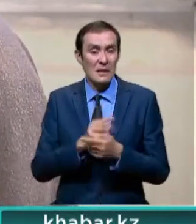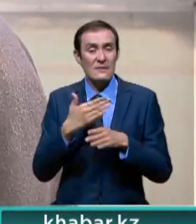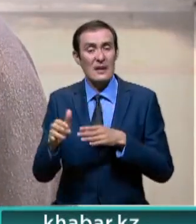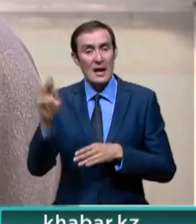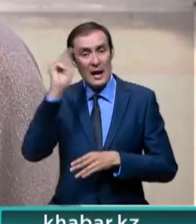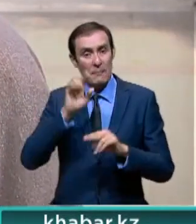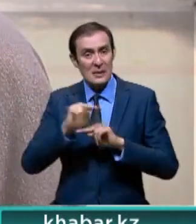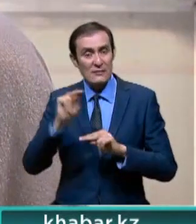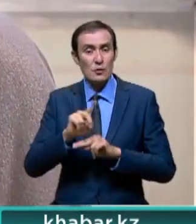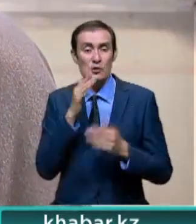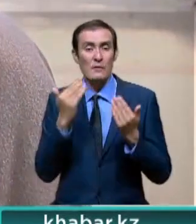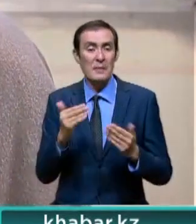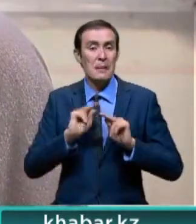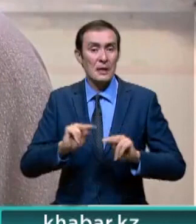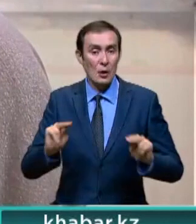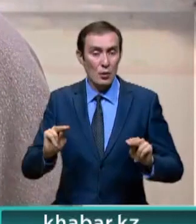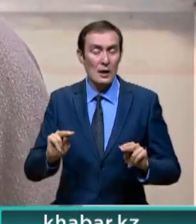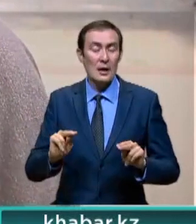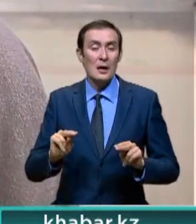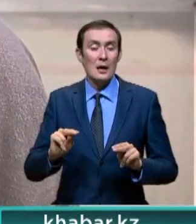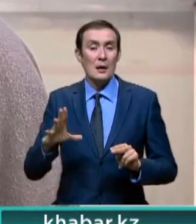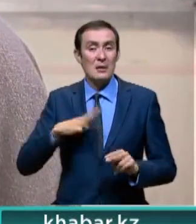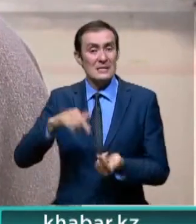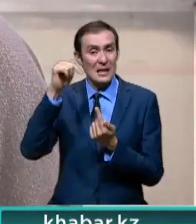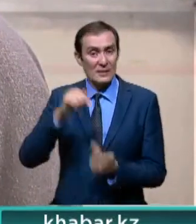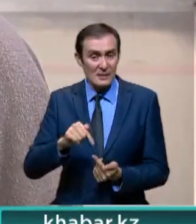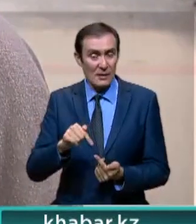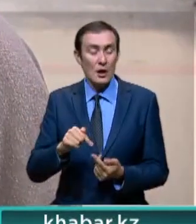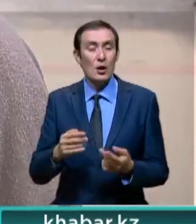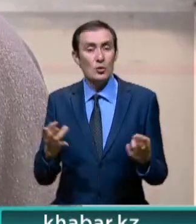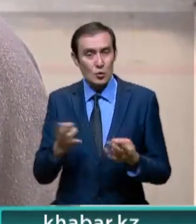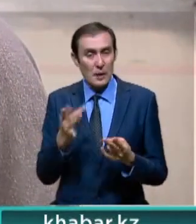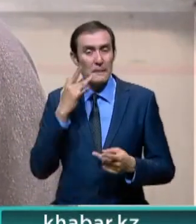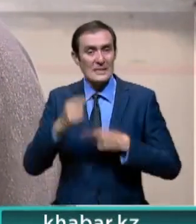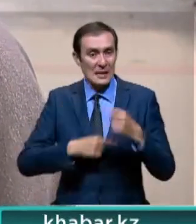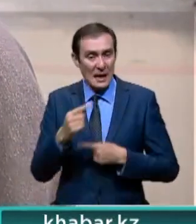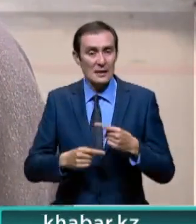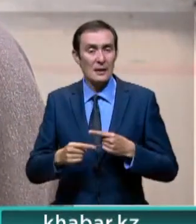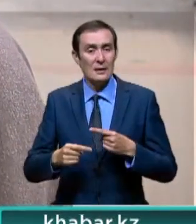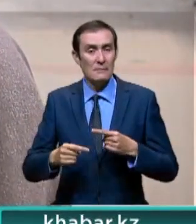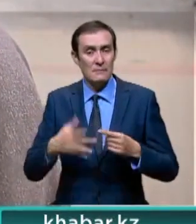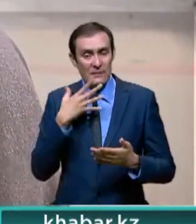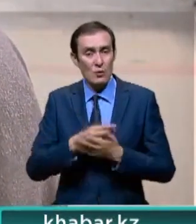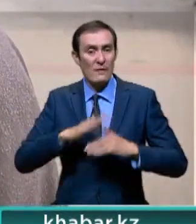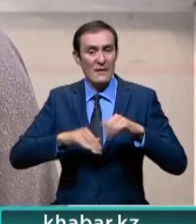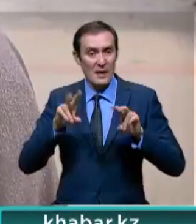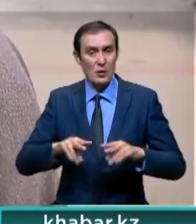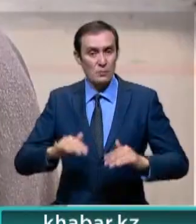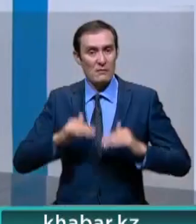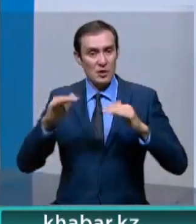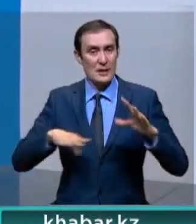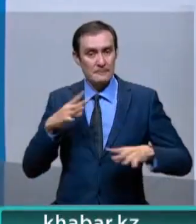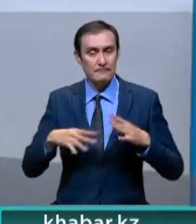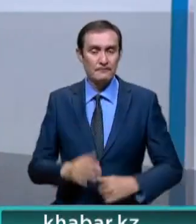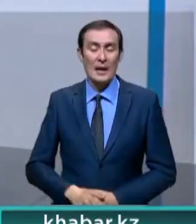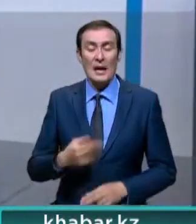образования. И чтобы современный педагог этим изменениям соответствовал, нужно необходимо постоянно работать над повышением своей квалификации.